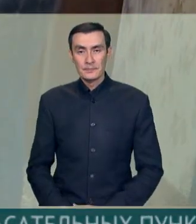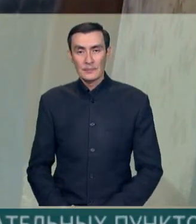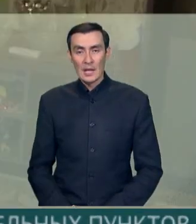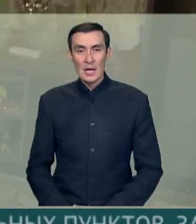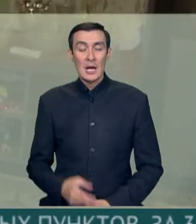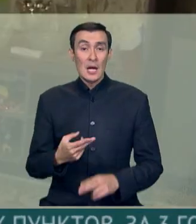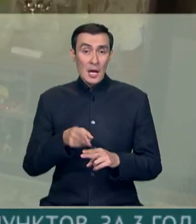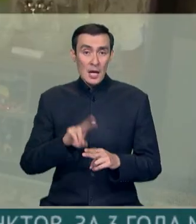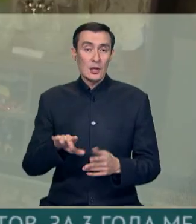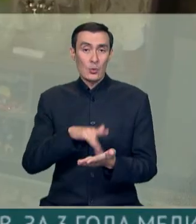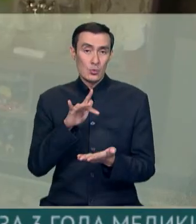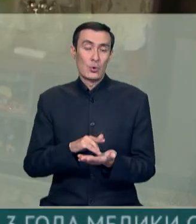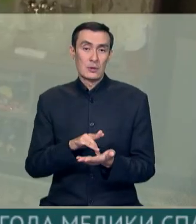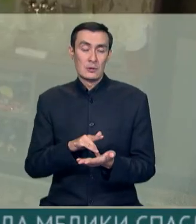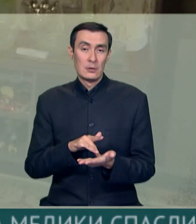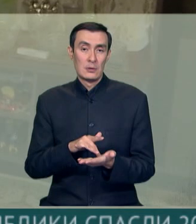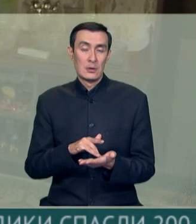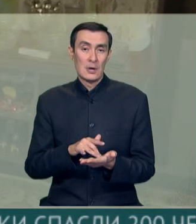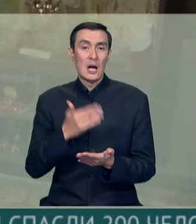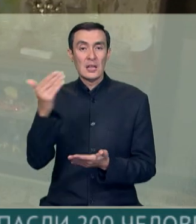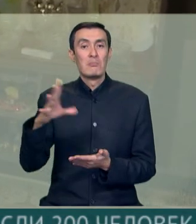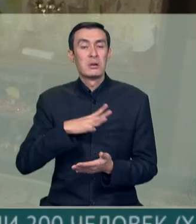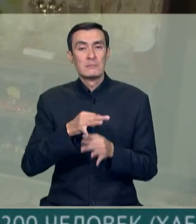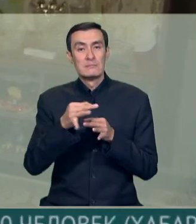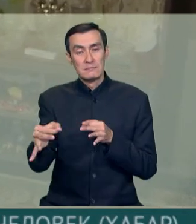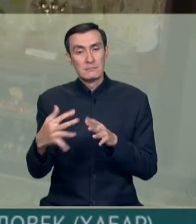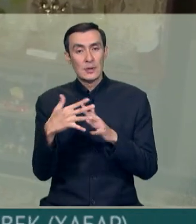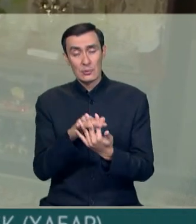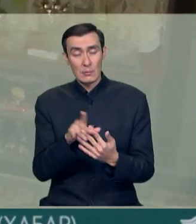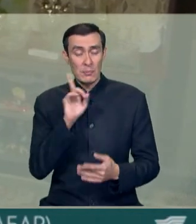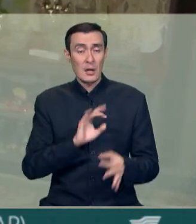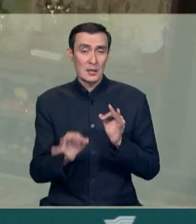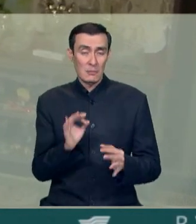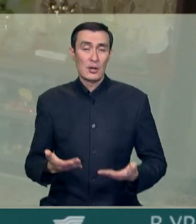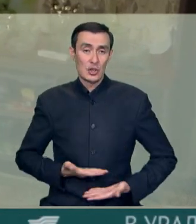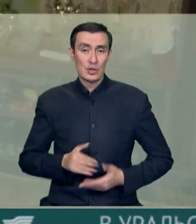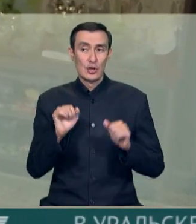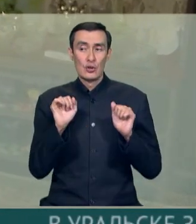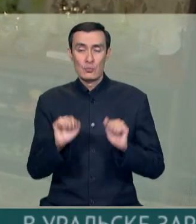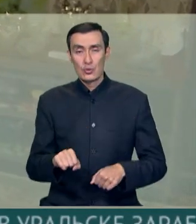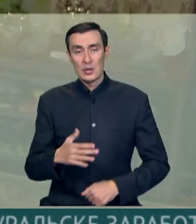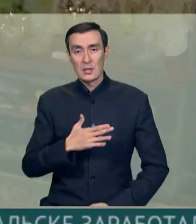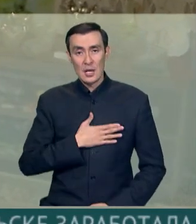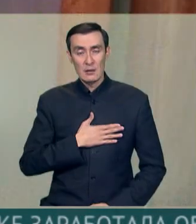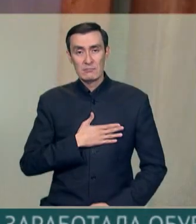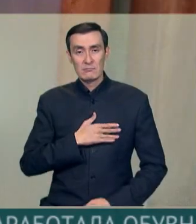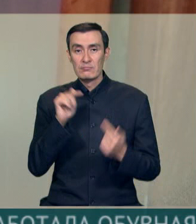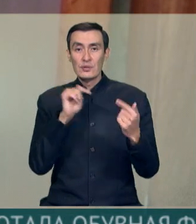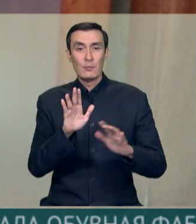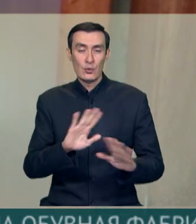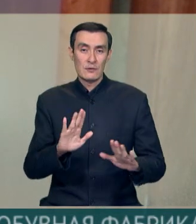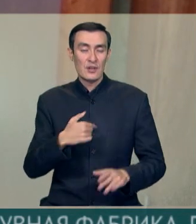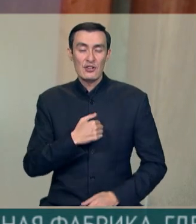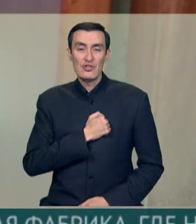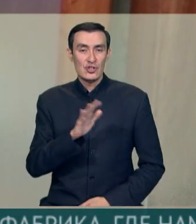Это город все-таки, там село, поселок. Ну, нормально, жить можно. Я не против, то, что я не